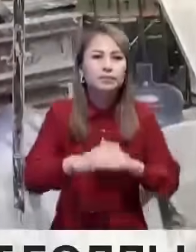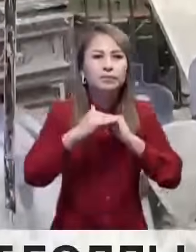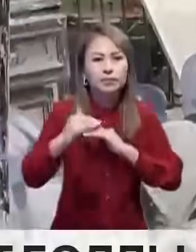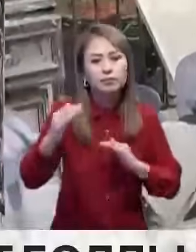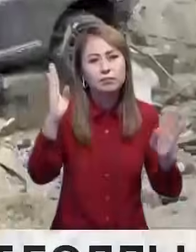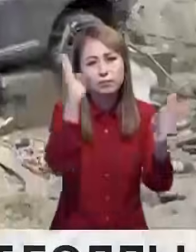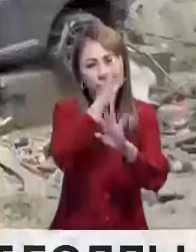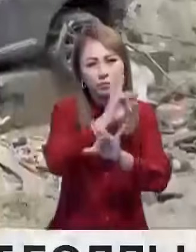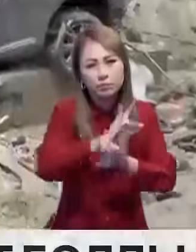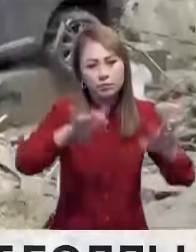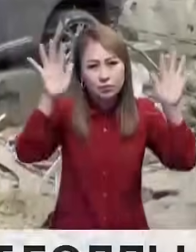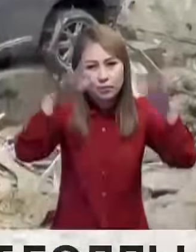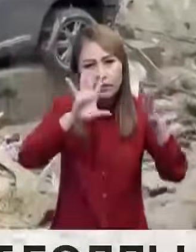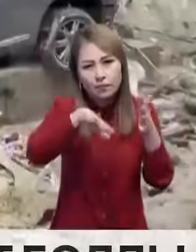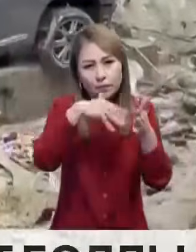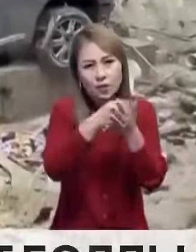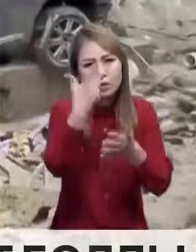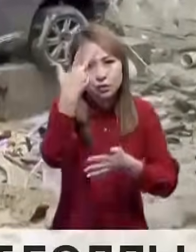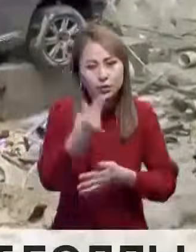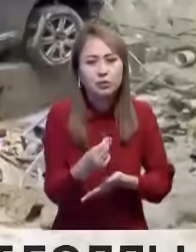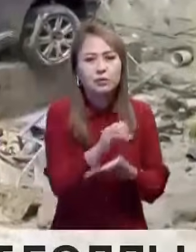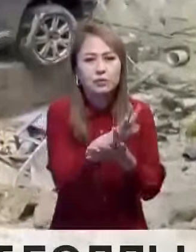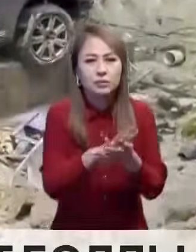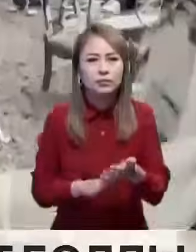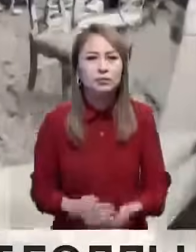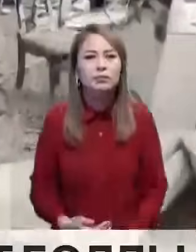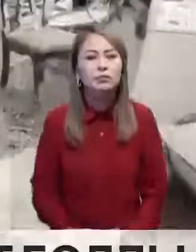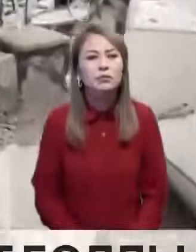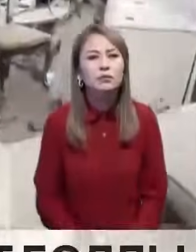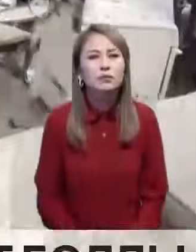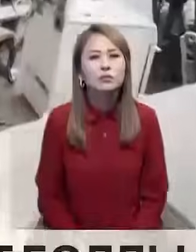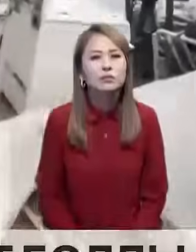Жергілікті синоптиктердің болжауынша жаңбыр әлі 3 күнге дейін жалғасады.